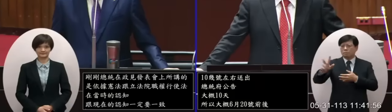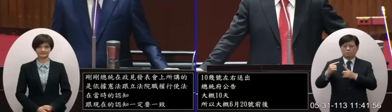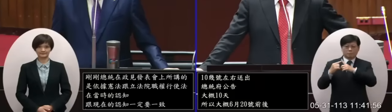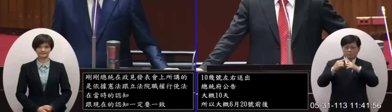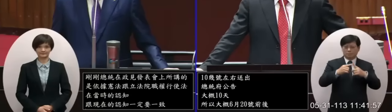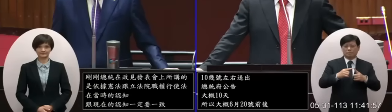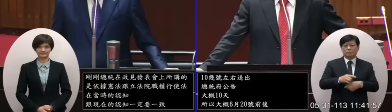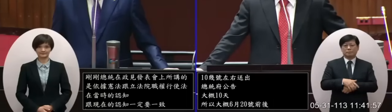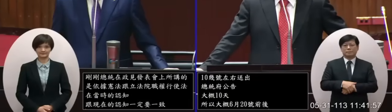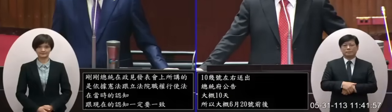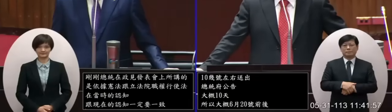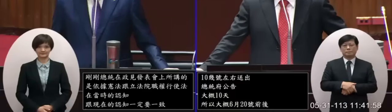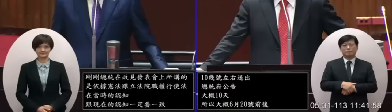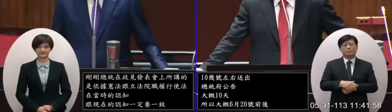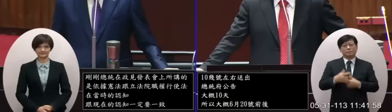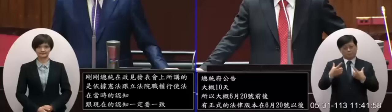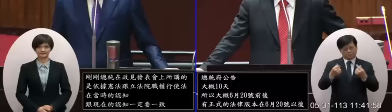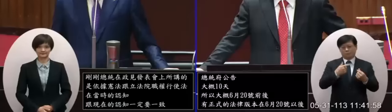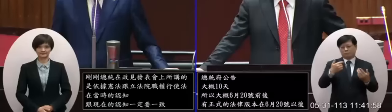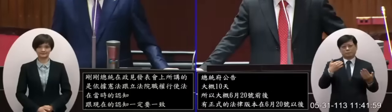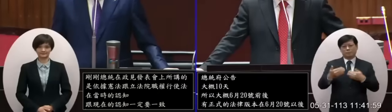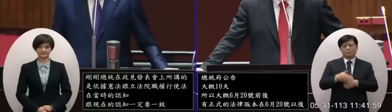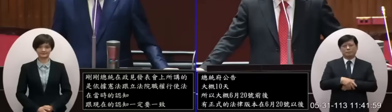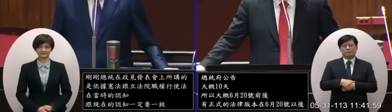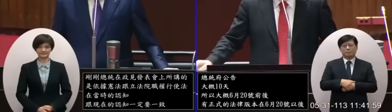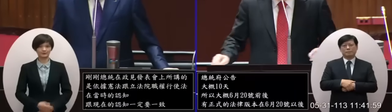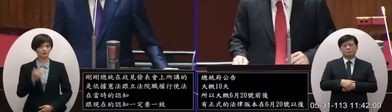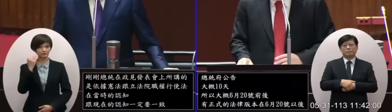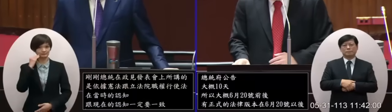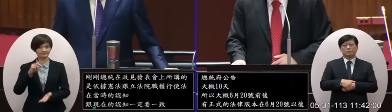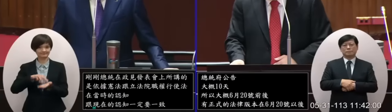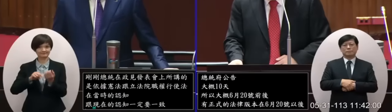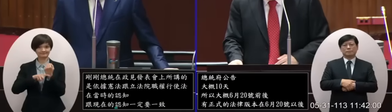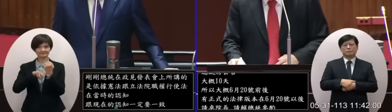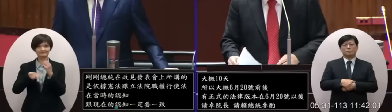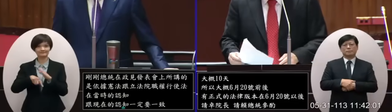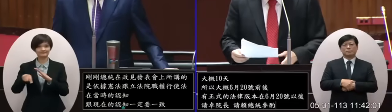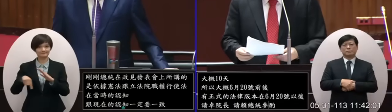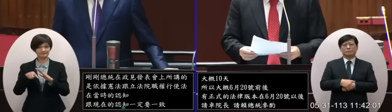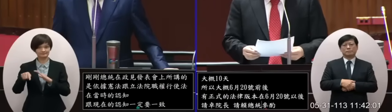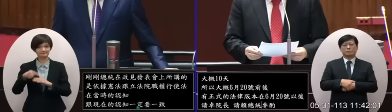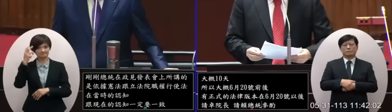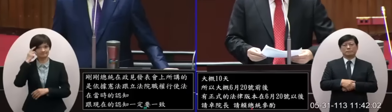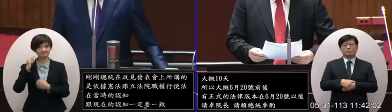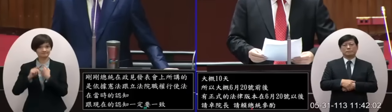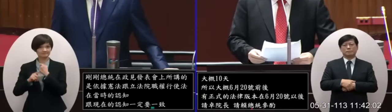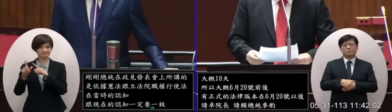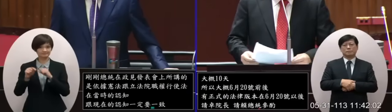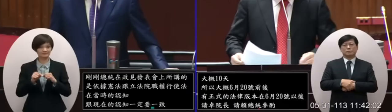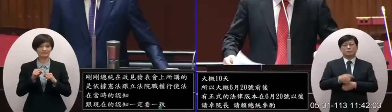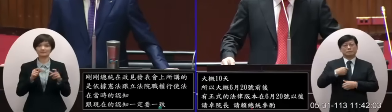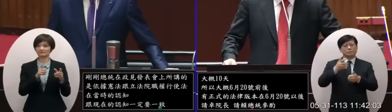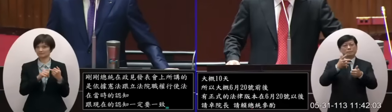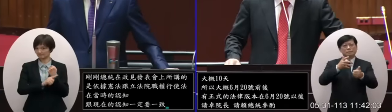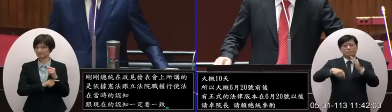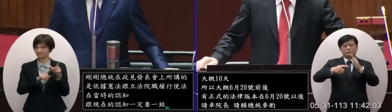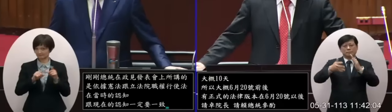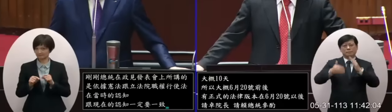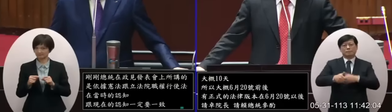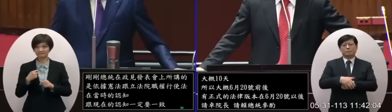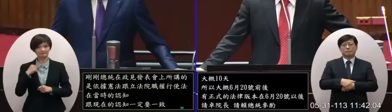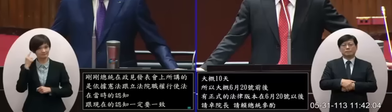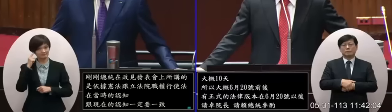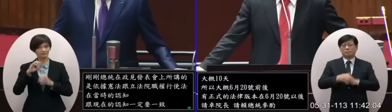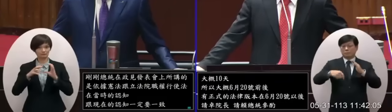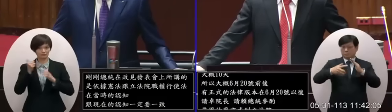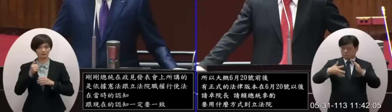院啊，都非常的清楚。 啊、如果大院能够在合宪合法的程序底下，我想总统会审慎的考